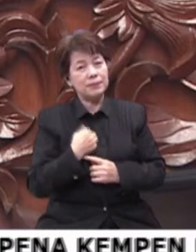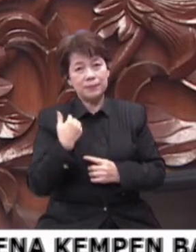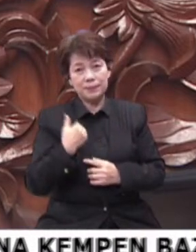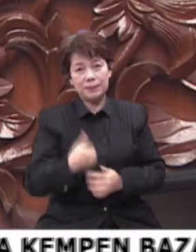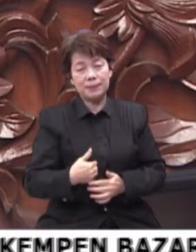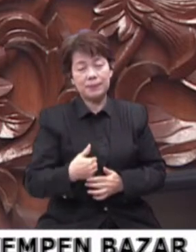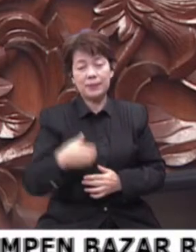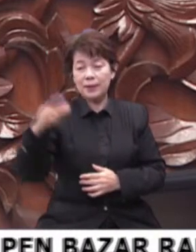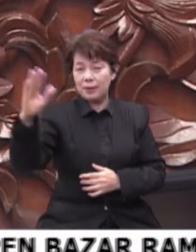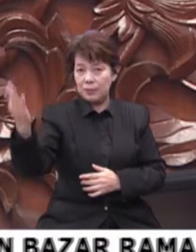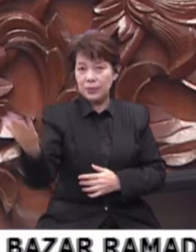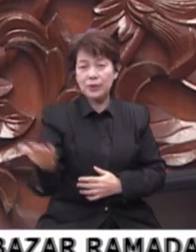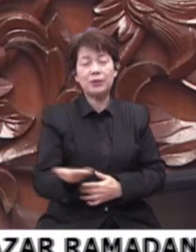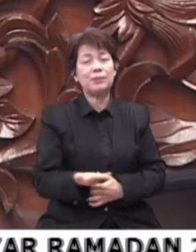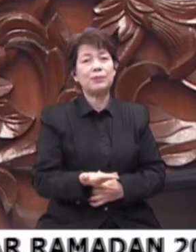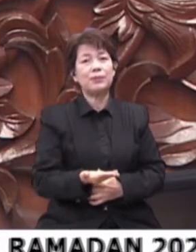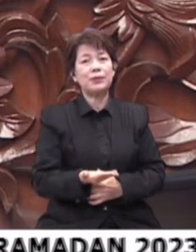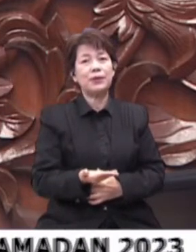menjemput